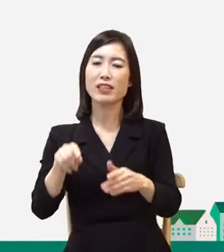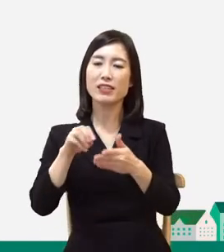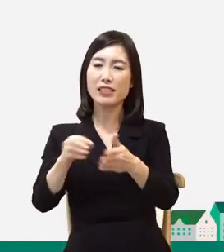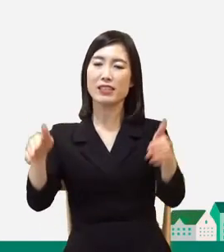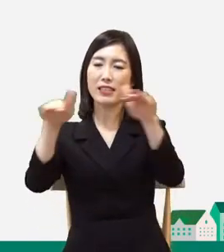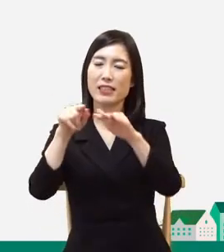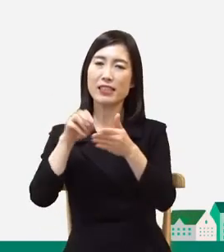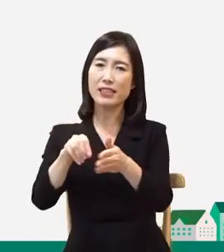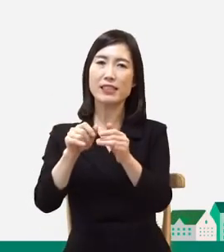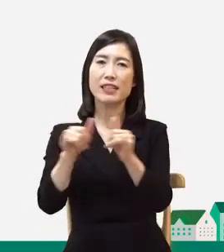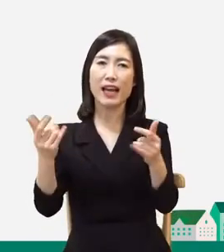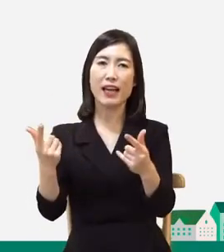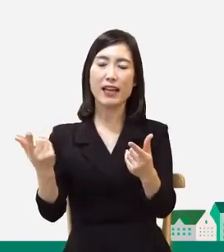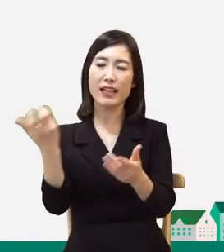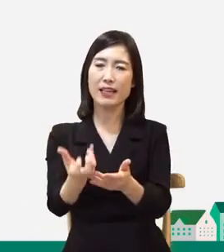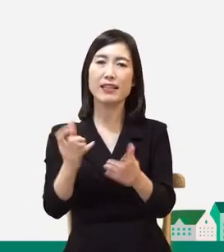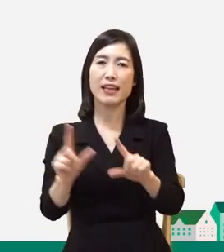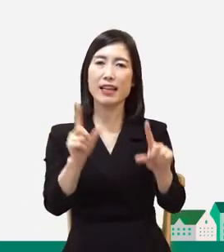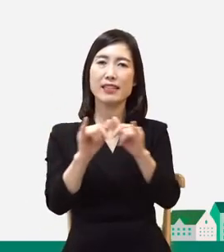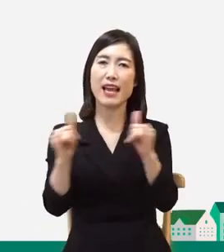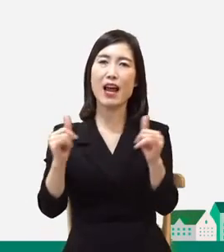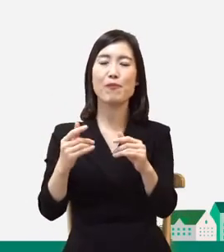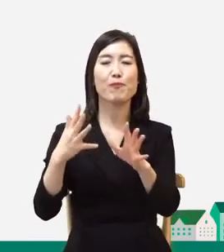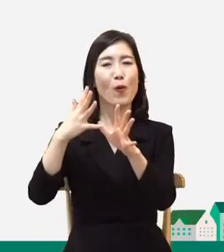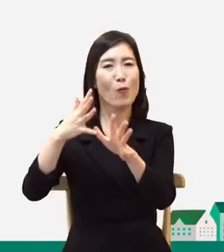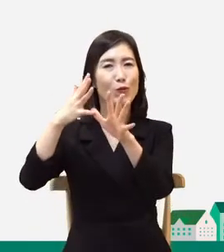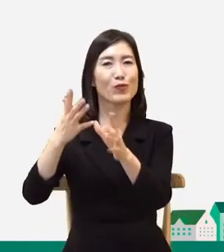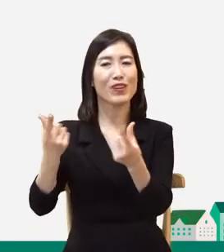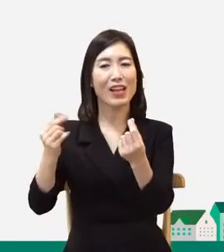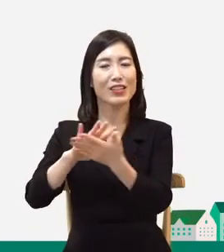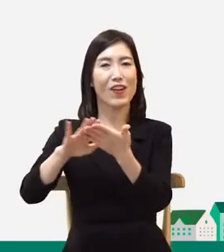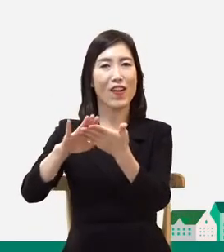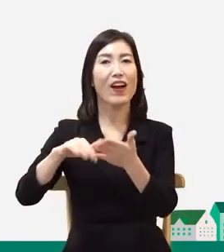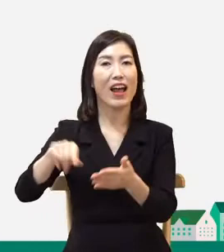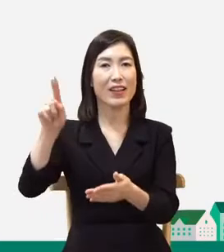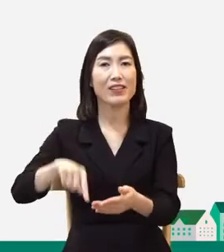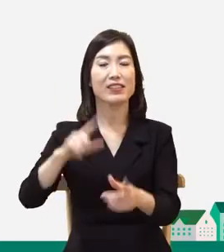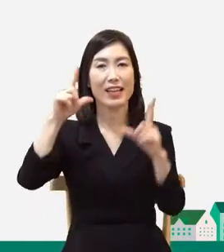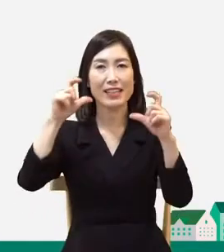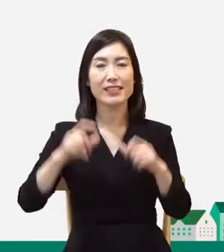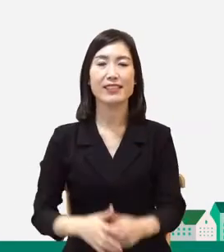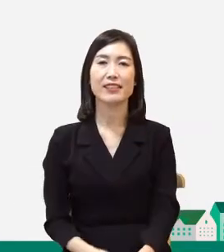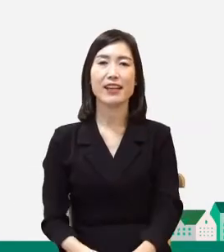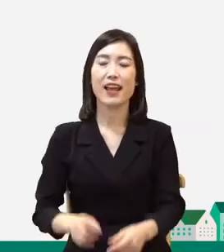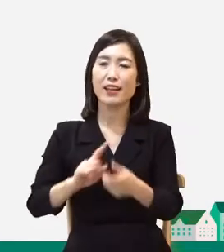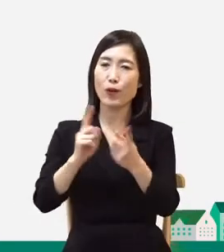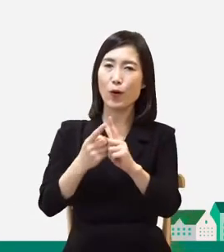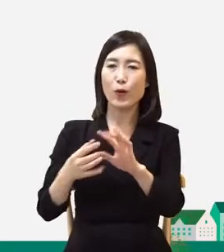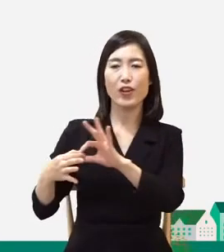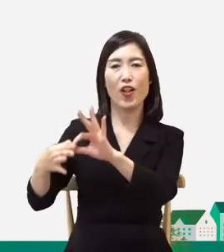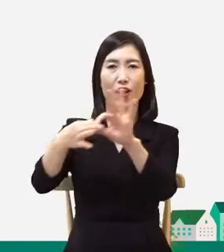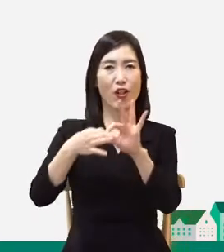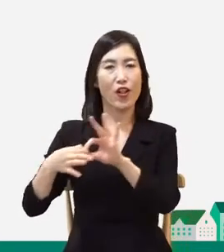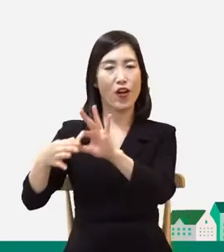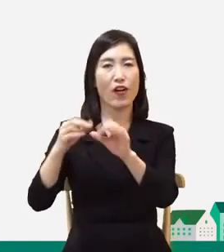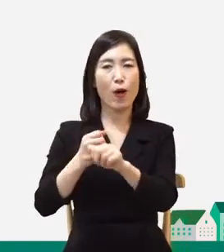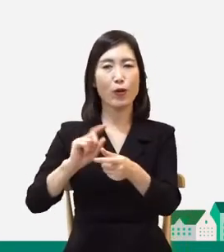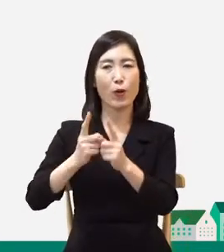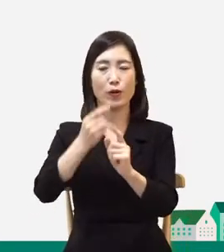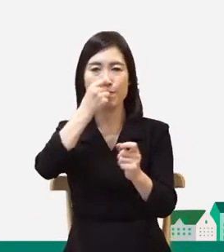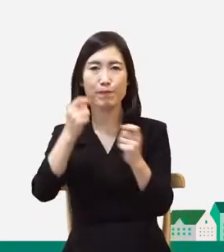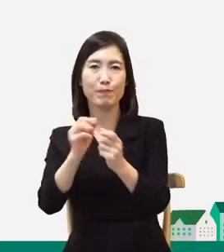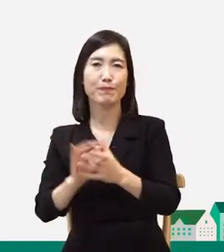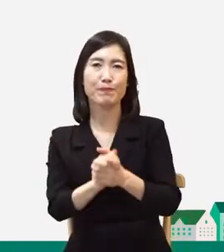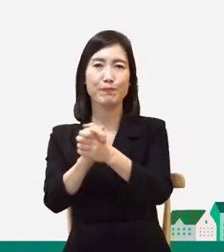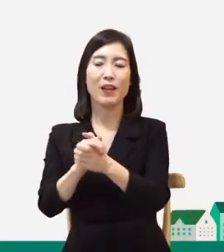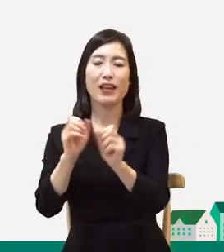나들이입니다. 자치회의와 입주민 나들이를 통해서 지원주택 입주민 간 네트워크를 형성하고 강화하는